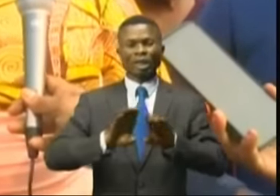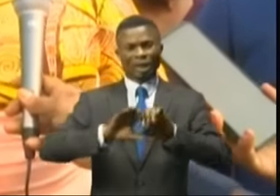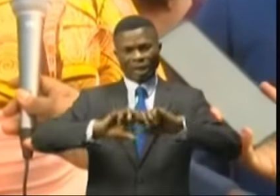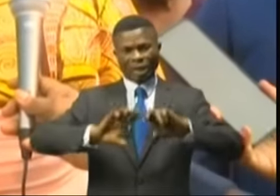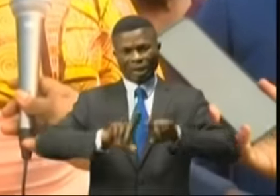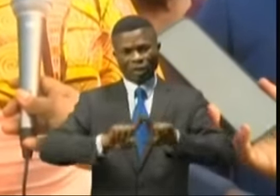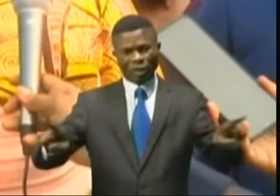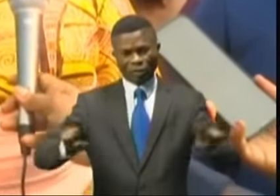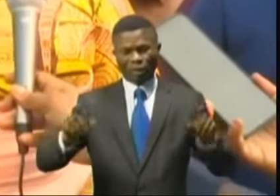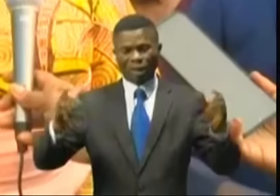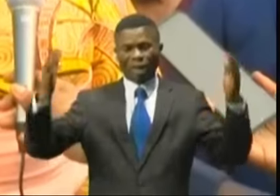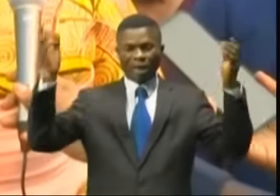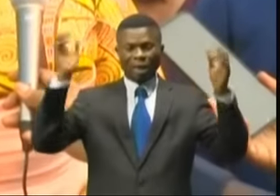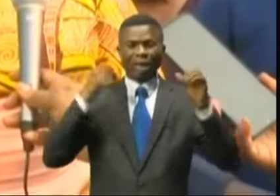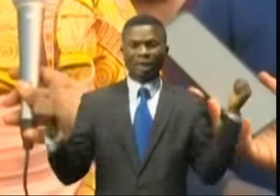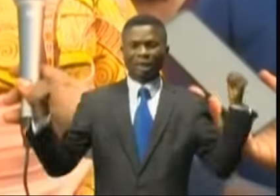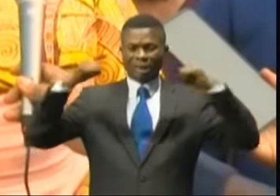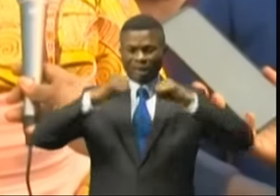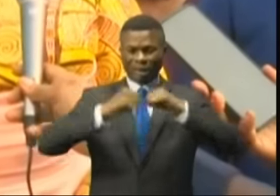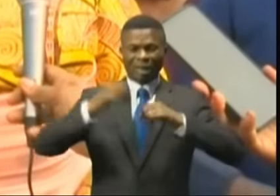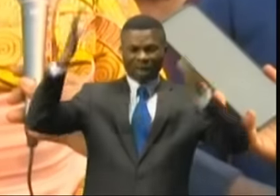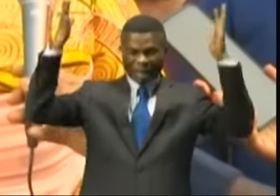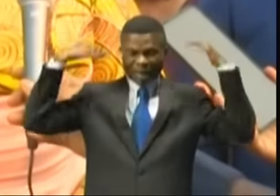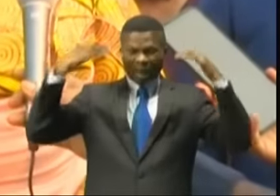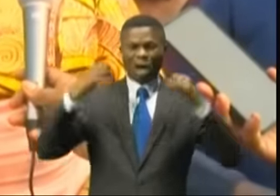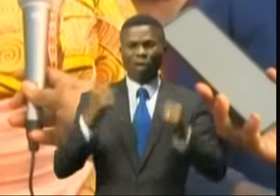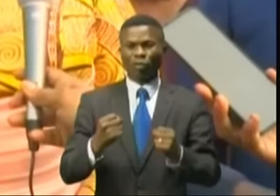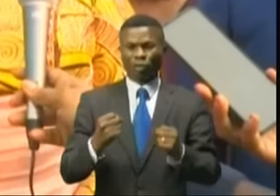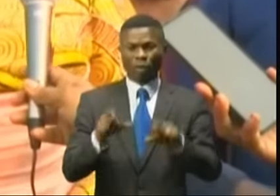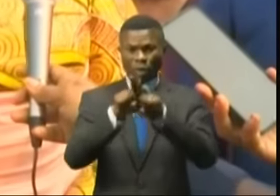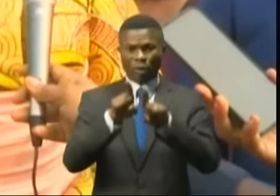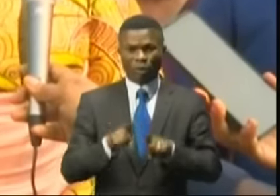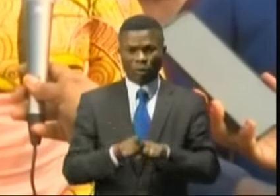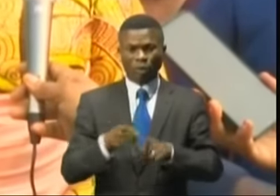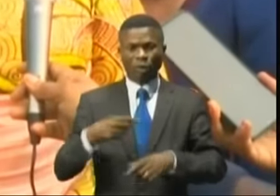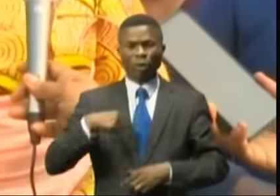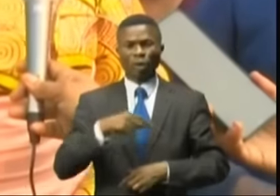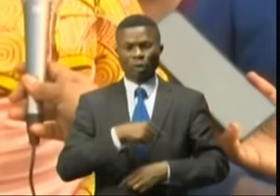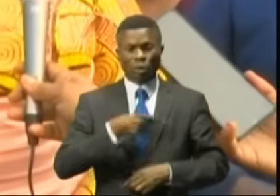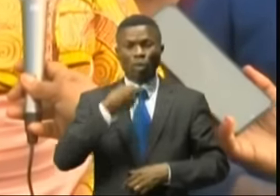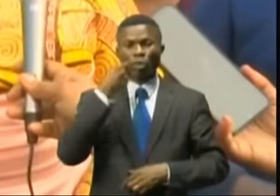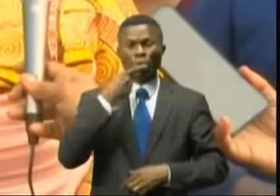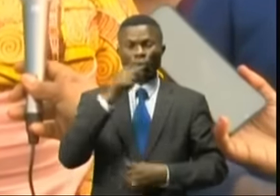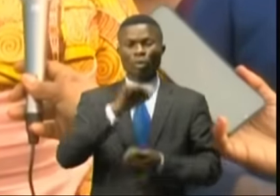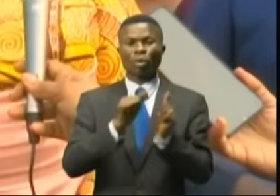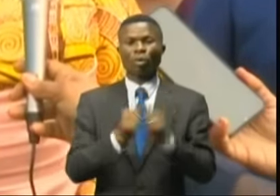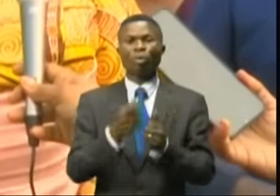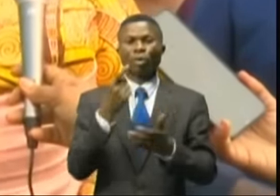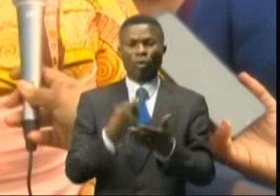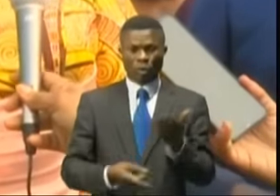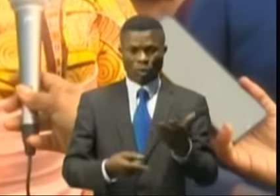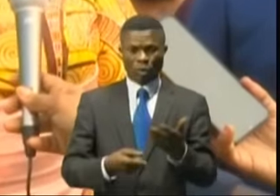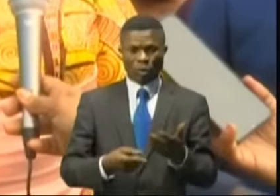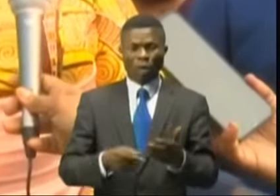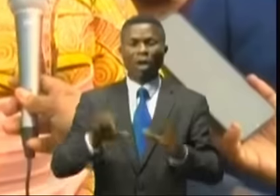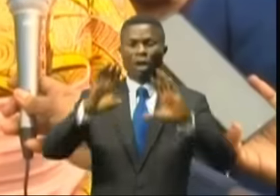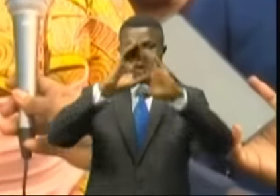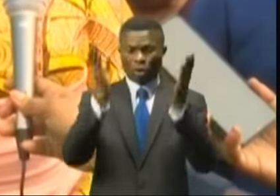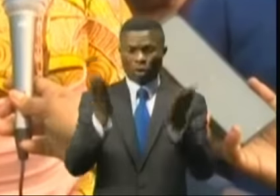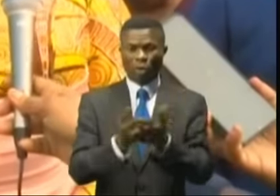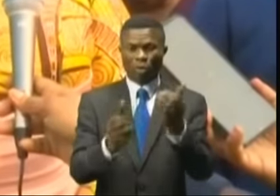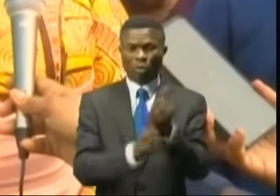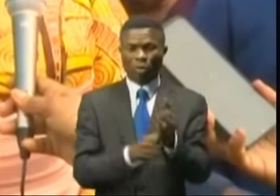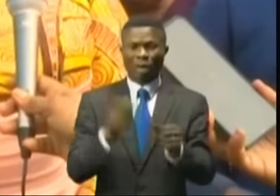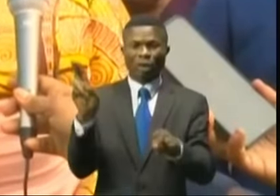les températures qui augmentent, la sécheresse. Mais également, nous avons parlé du fait que nos communautés utilisent le bois